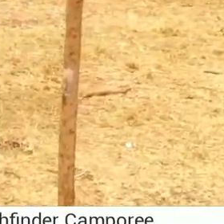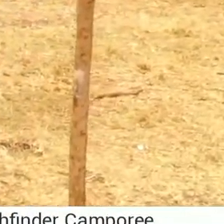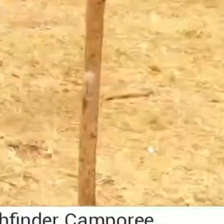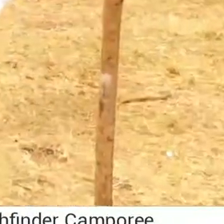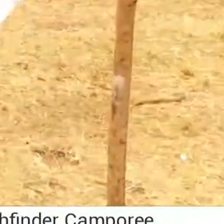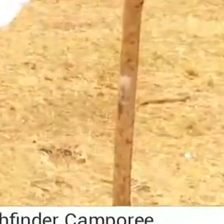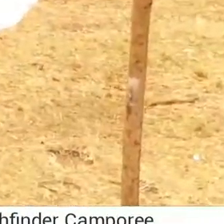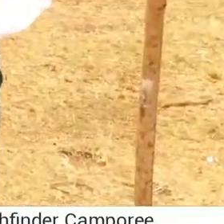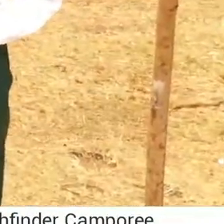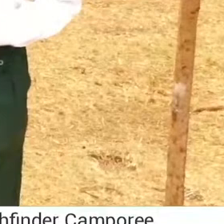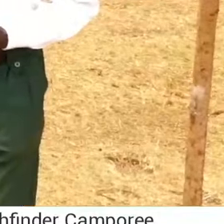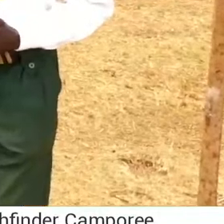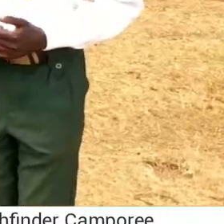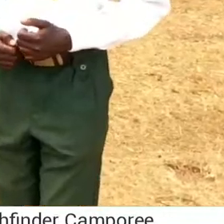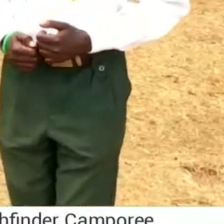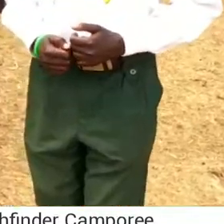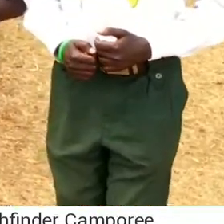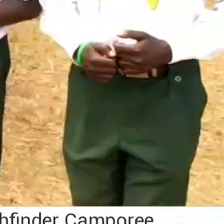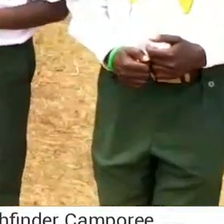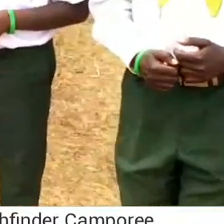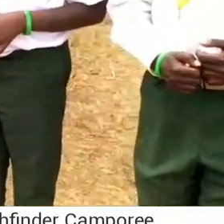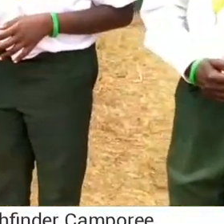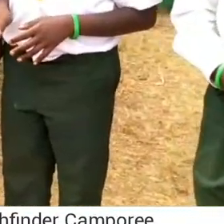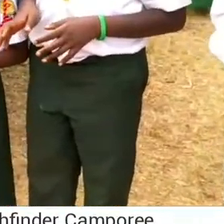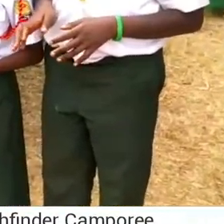mavumbi. Burudi mavumbini.